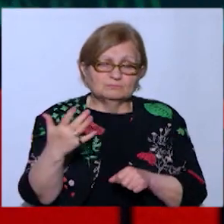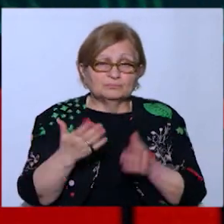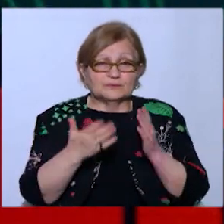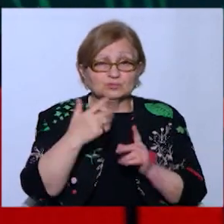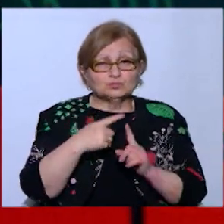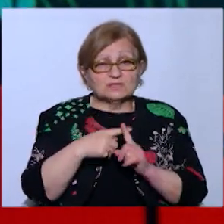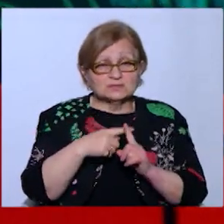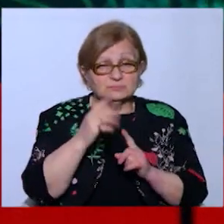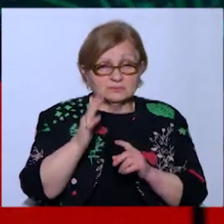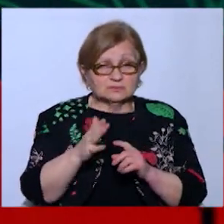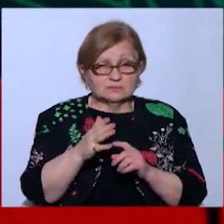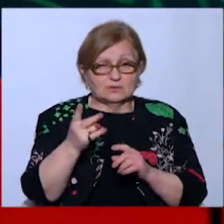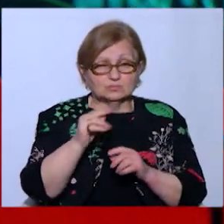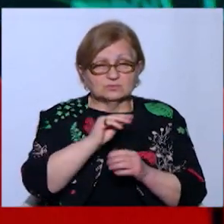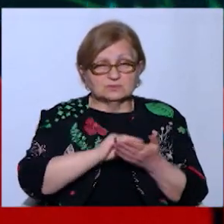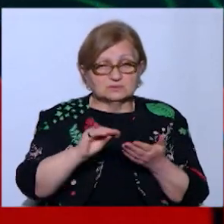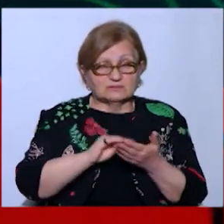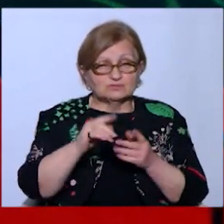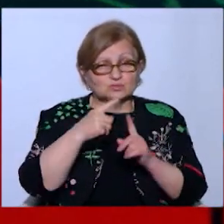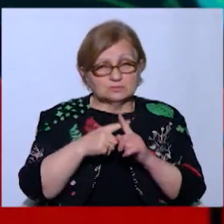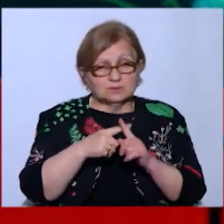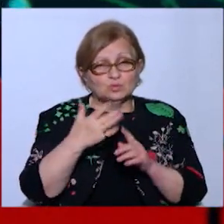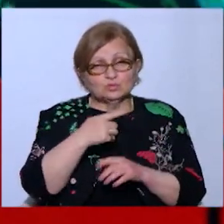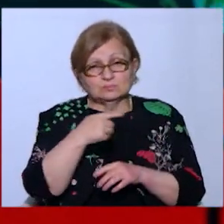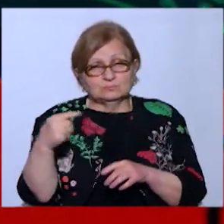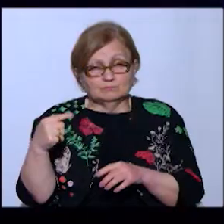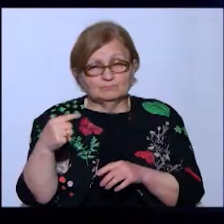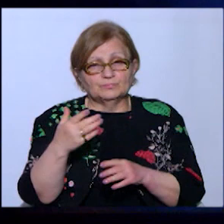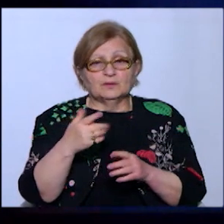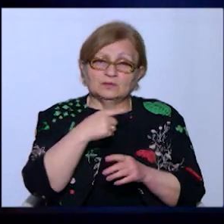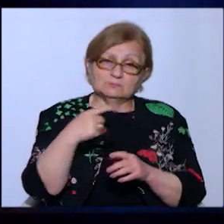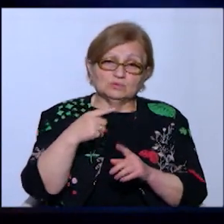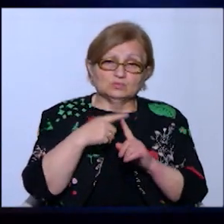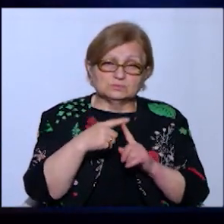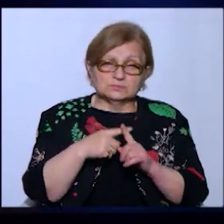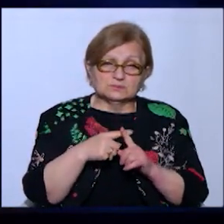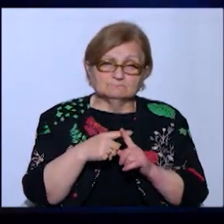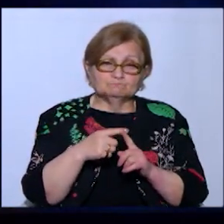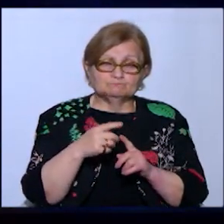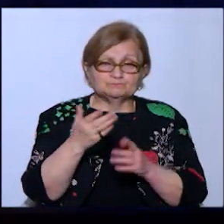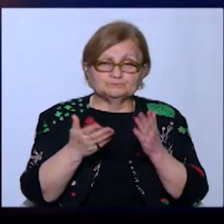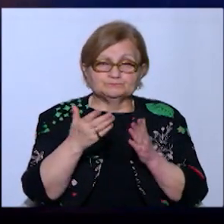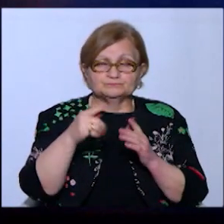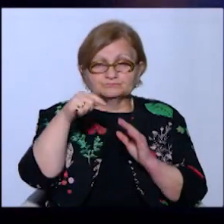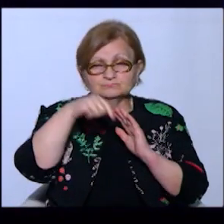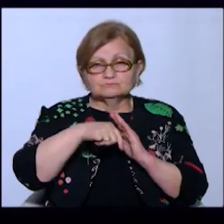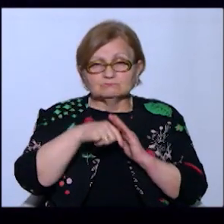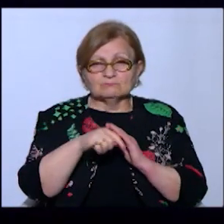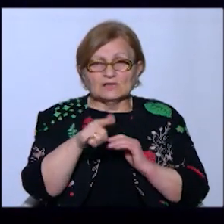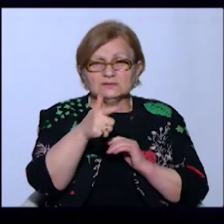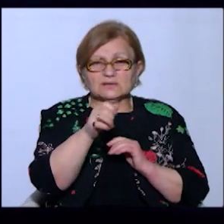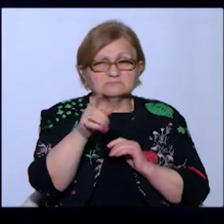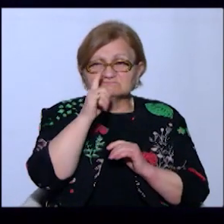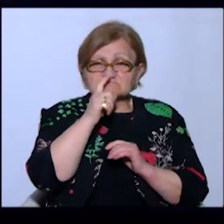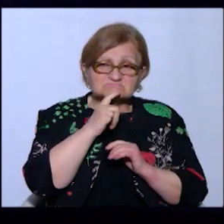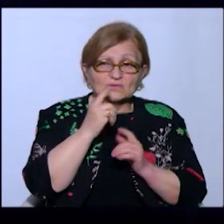დადებითი იქნება უნდა დაიწეროს x-ი, თუ არ ყოფითი იქნება მინუს x-ი, თუ ვთქვათ განტოლებიდან და უტოლობიდან ვერ